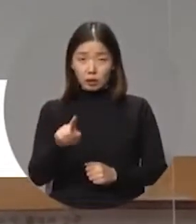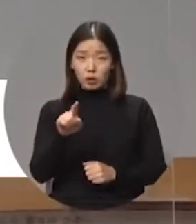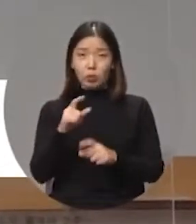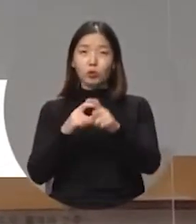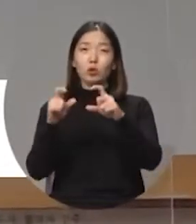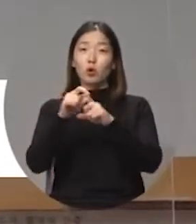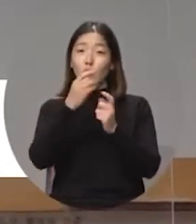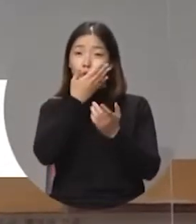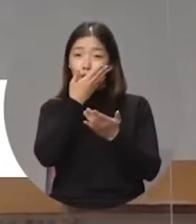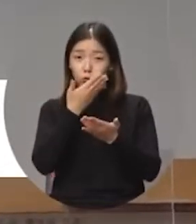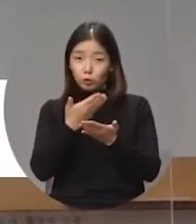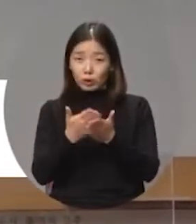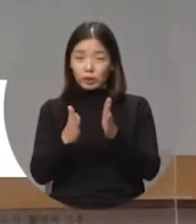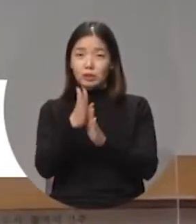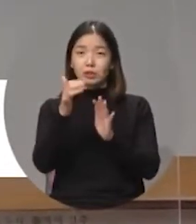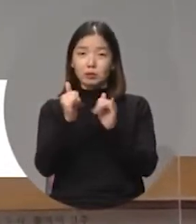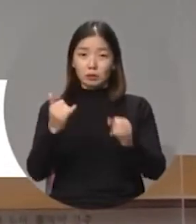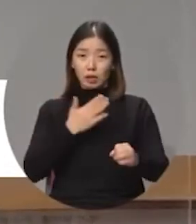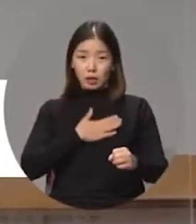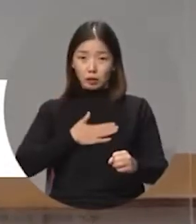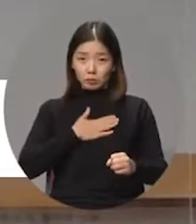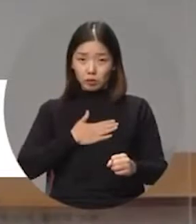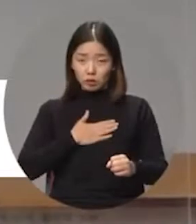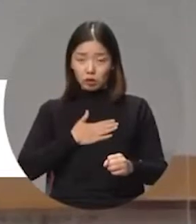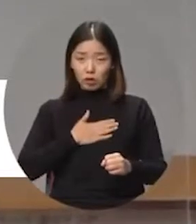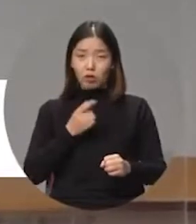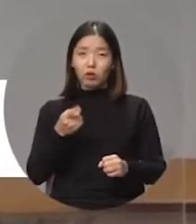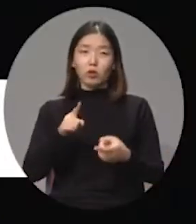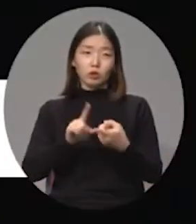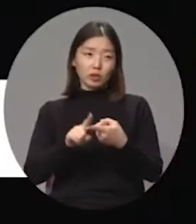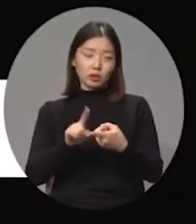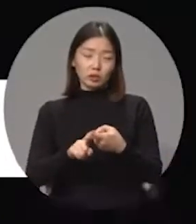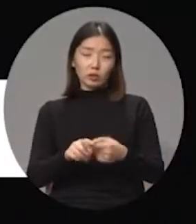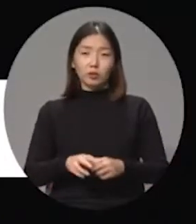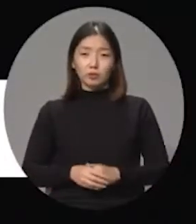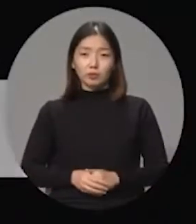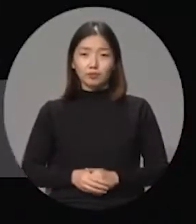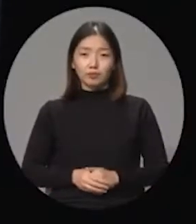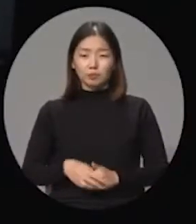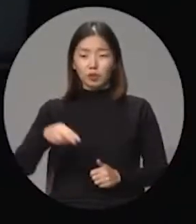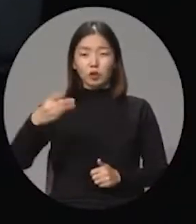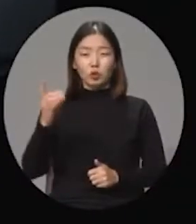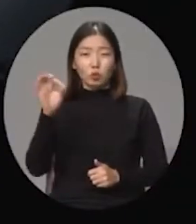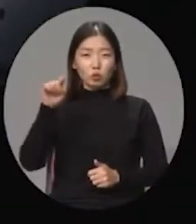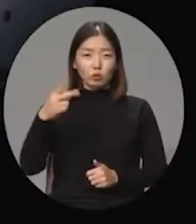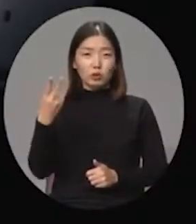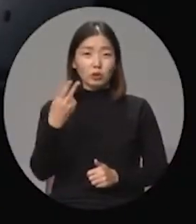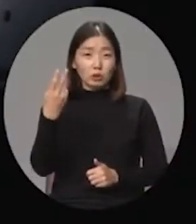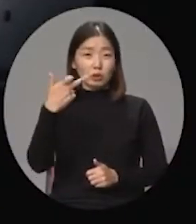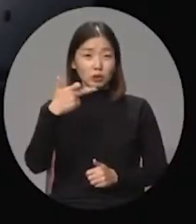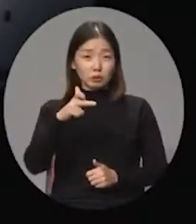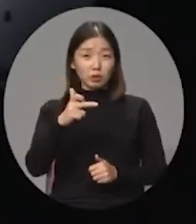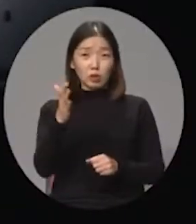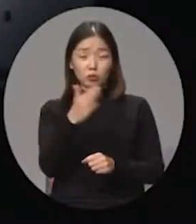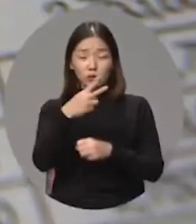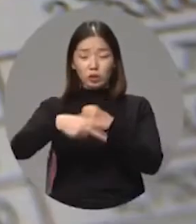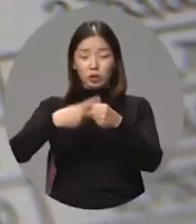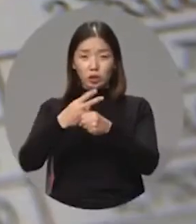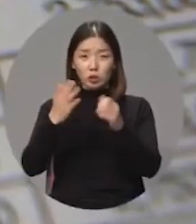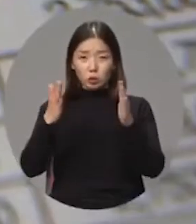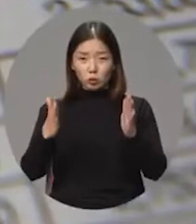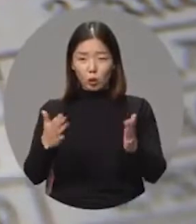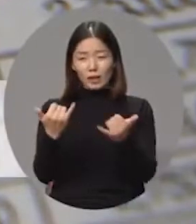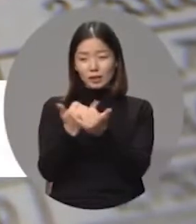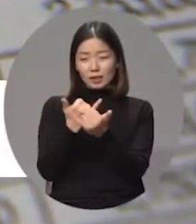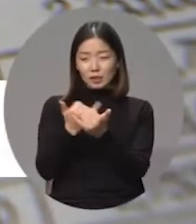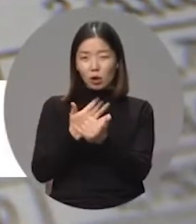더 소중한 우리 시민들의 정서라든지 어떤 뭐 그런 것에 좀 더 토우는 지난 2017년부터 2년간